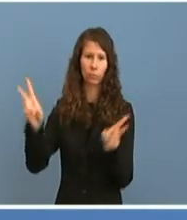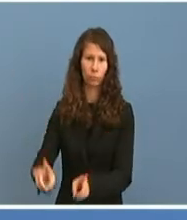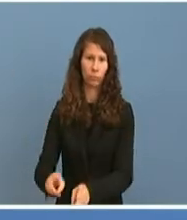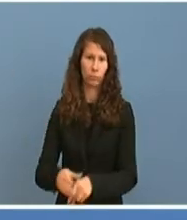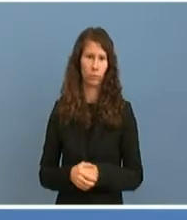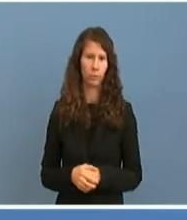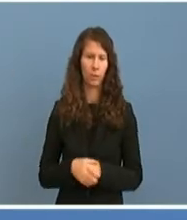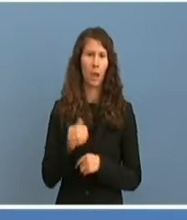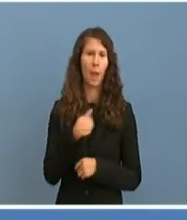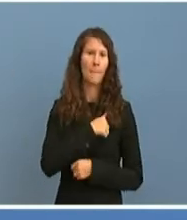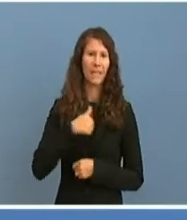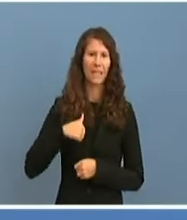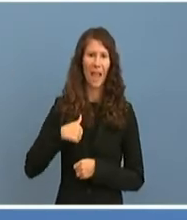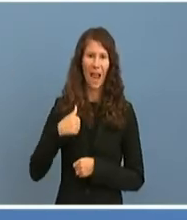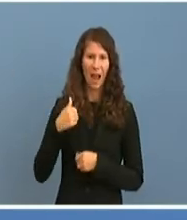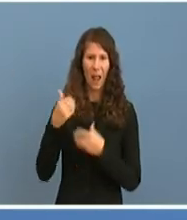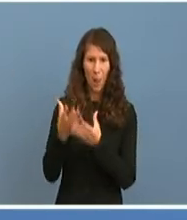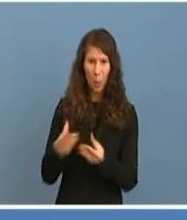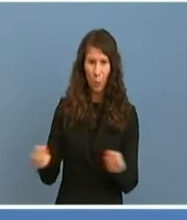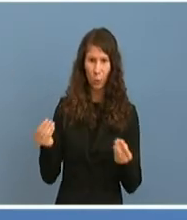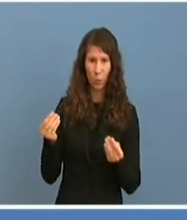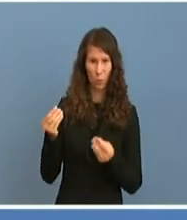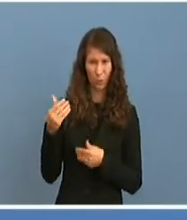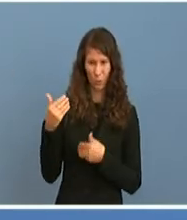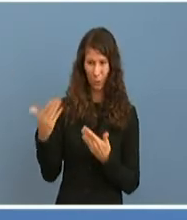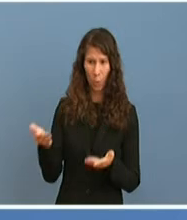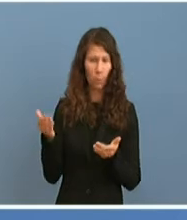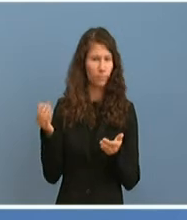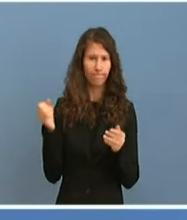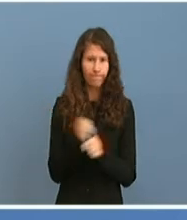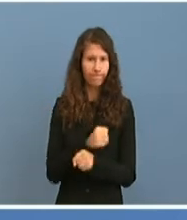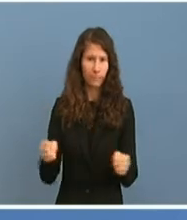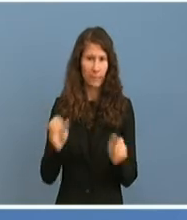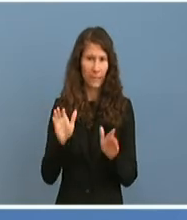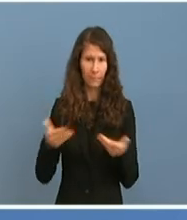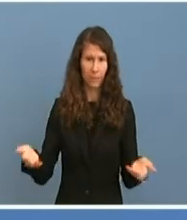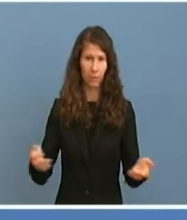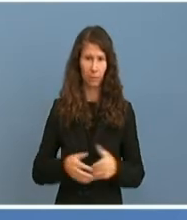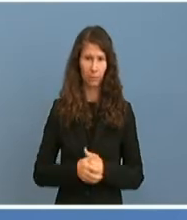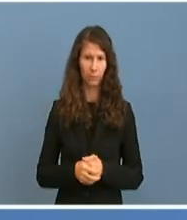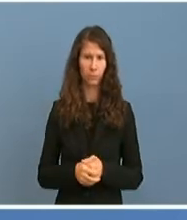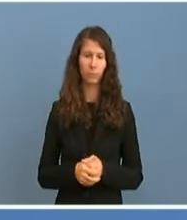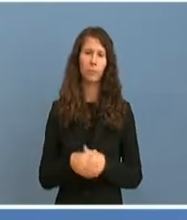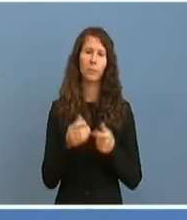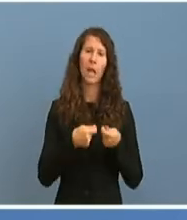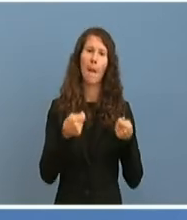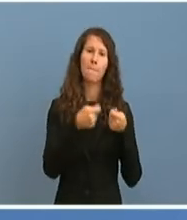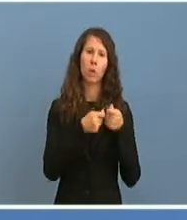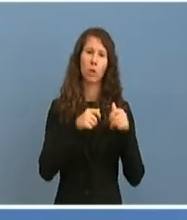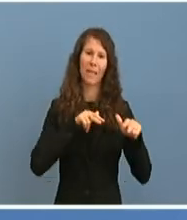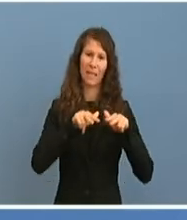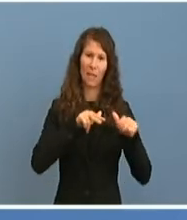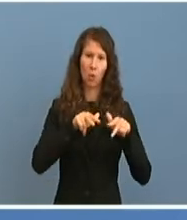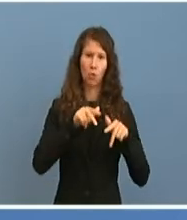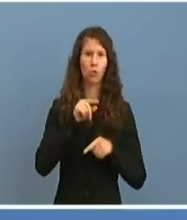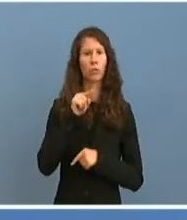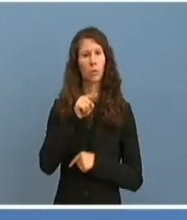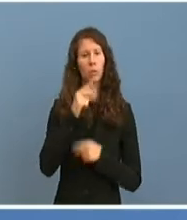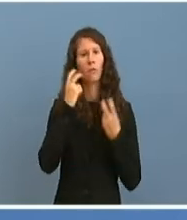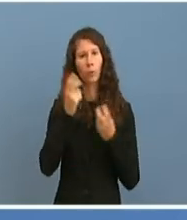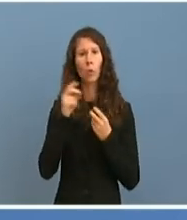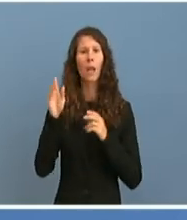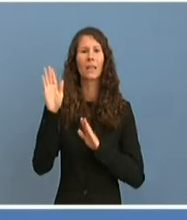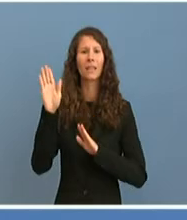keine militärische Lösung dieses Konflikts geben. Die Bundesregierung unterstützt die Suche nach einer diplomatischen